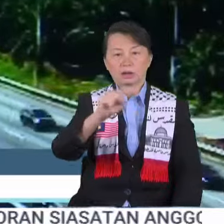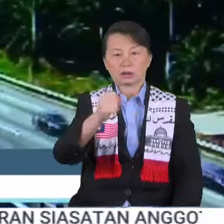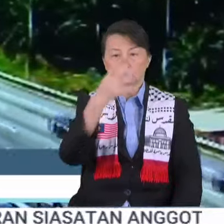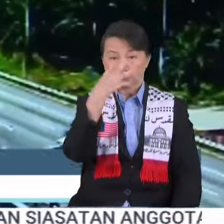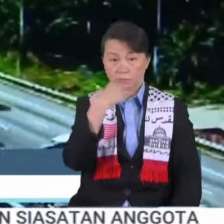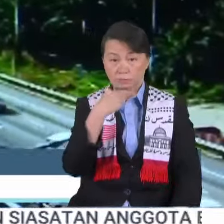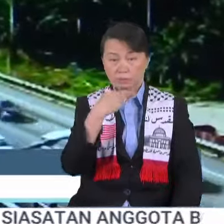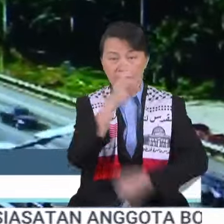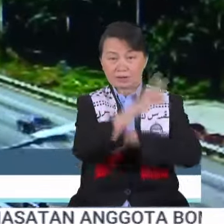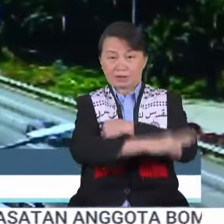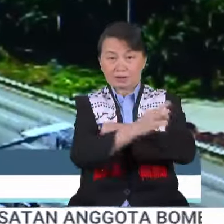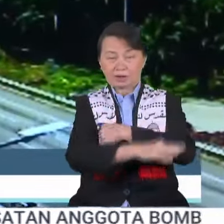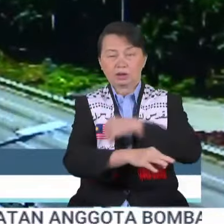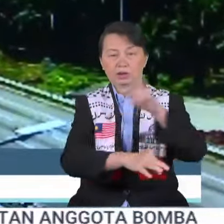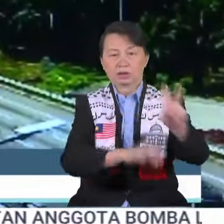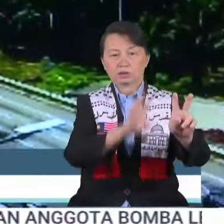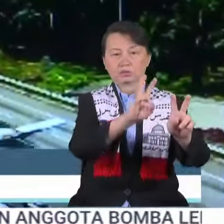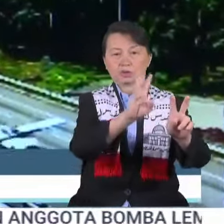Seremban kilometer